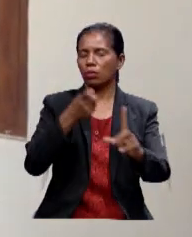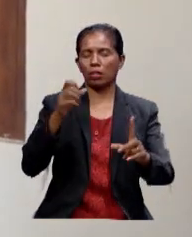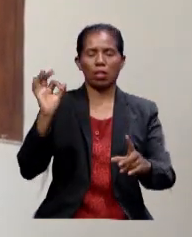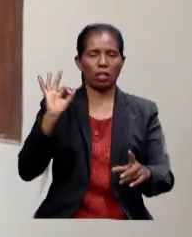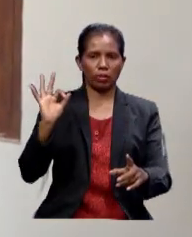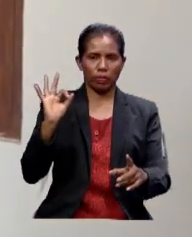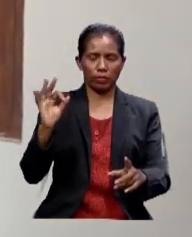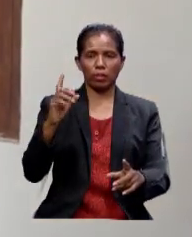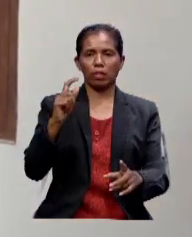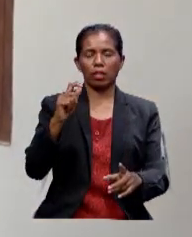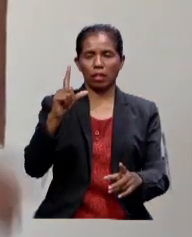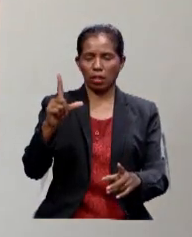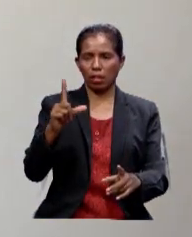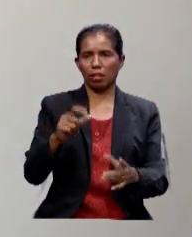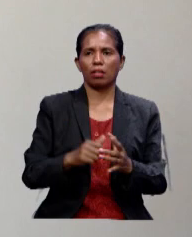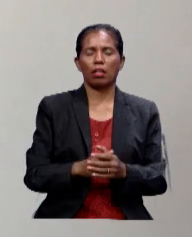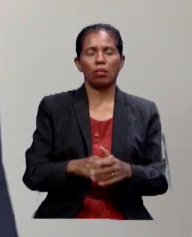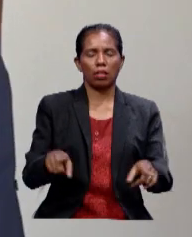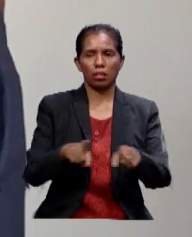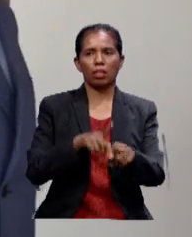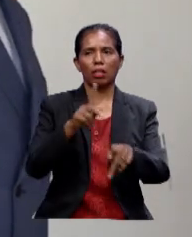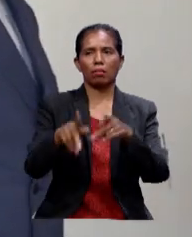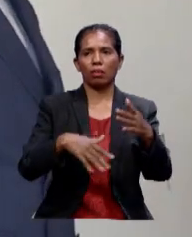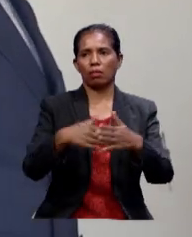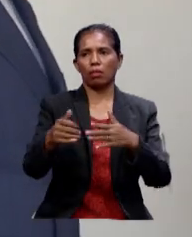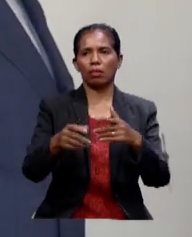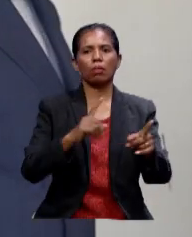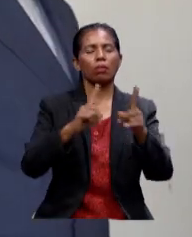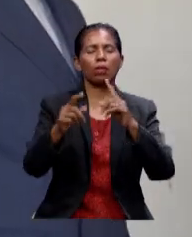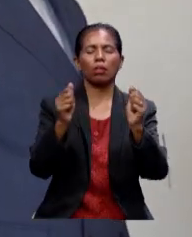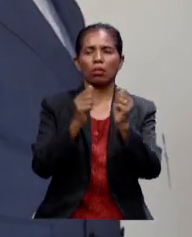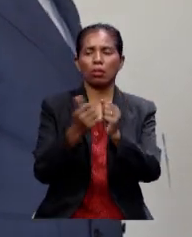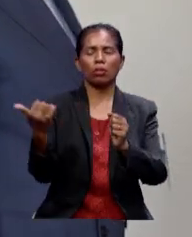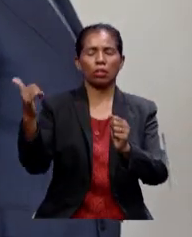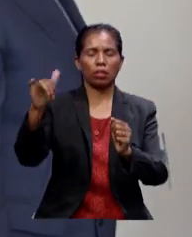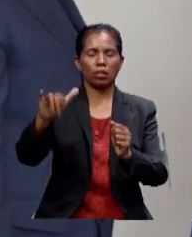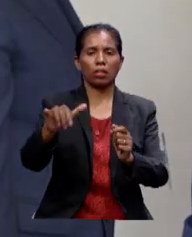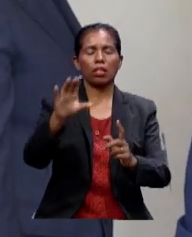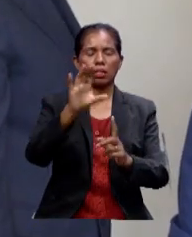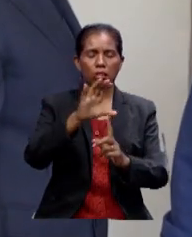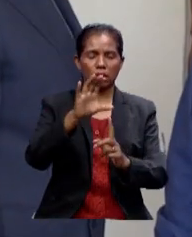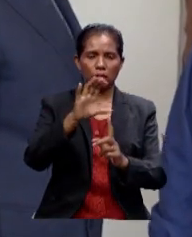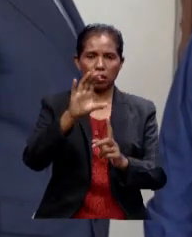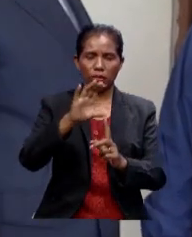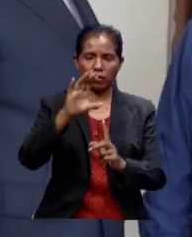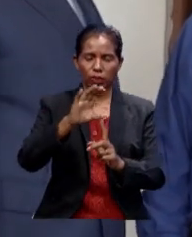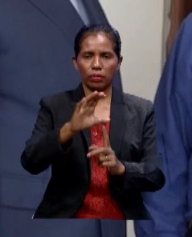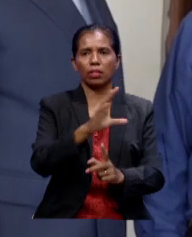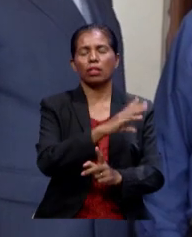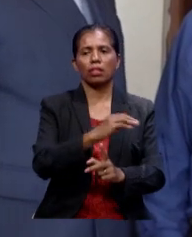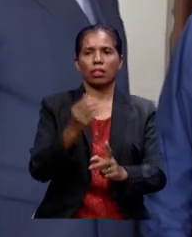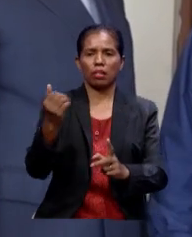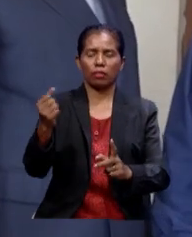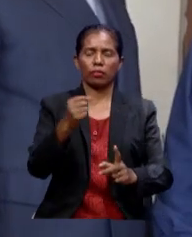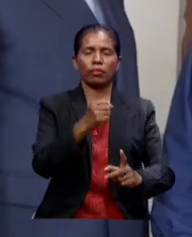ne bel ne ele kulio ne kulio Jose Andra sira kulio guerrilheiro aí deve 2000